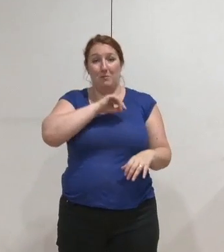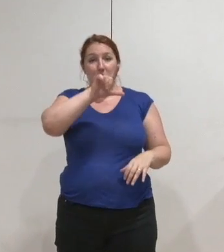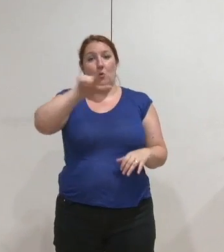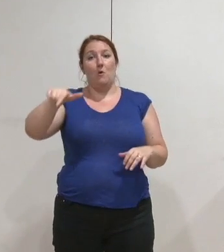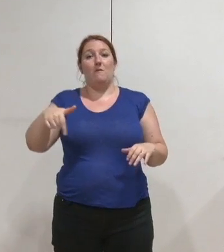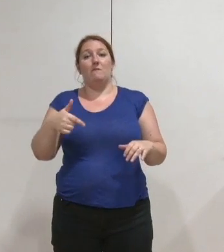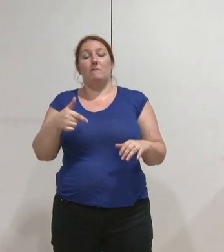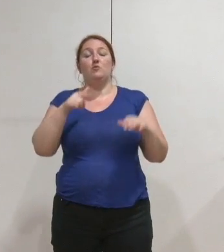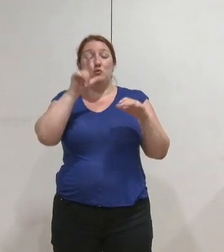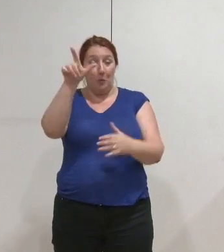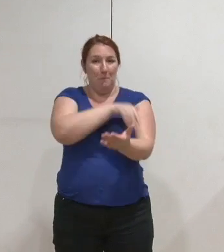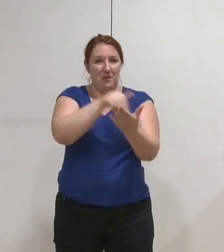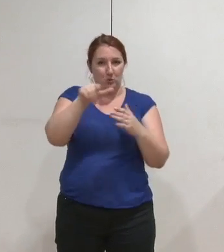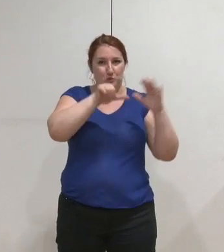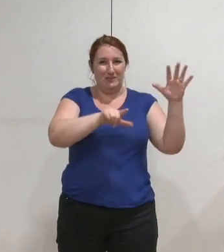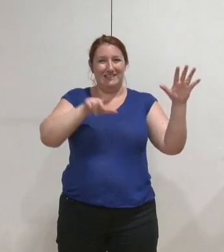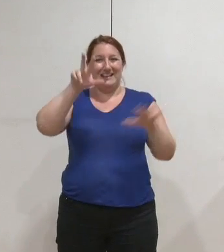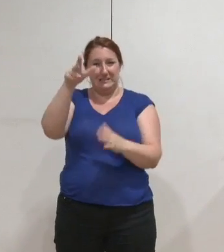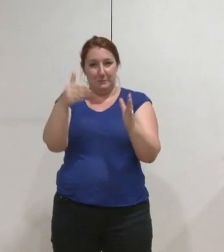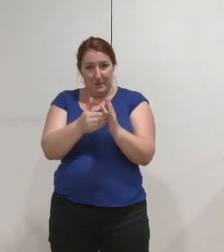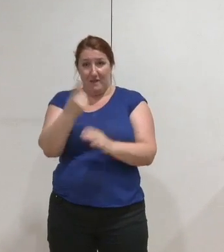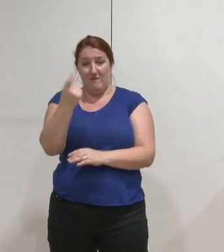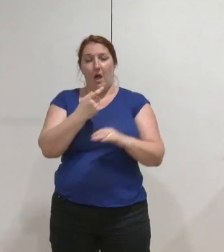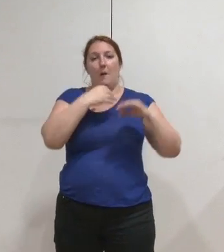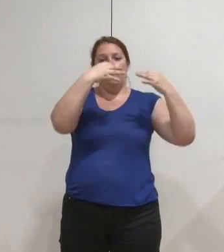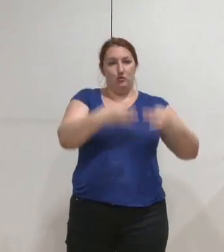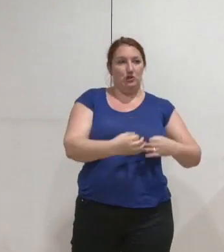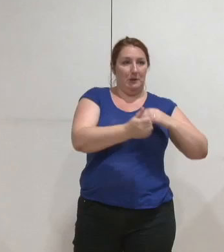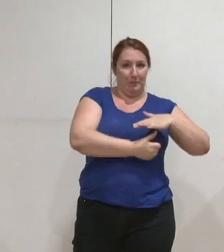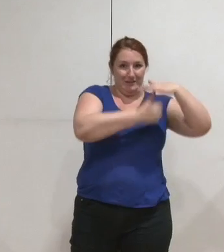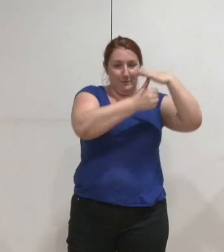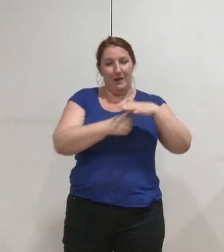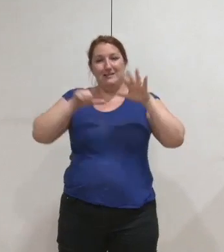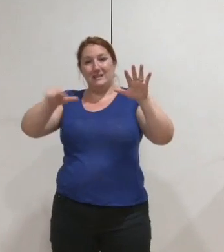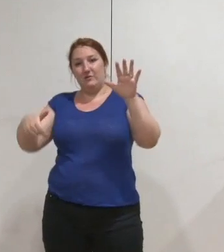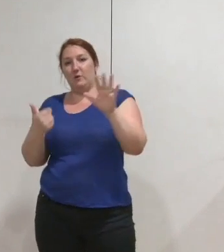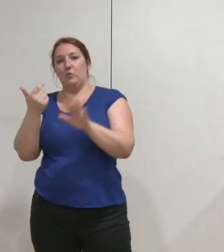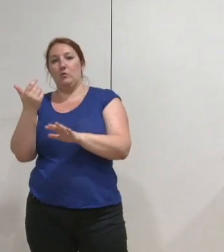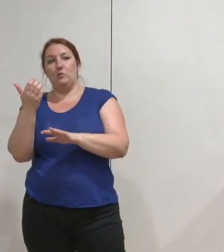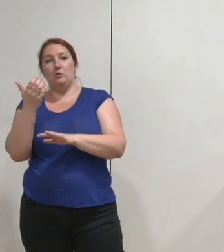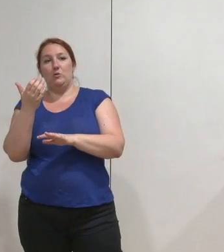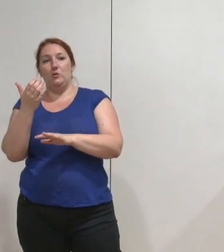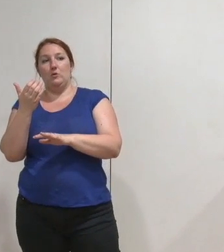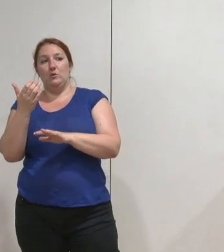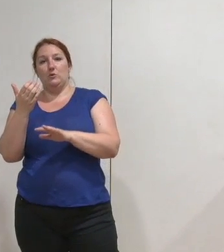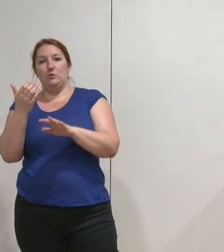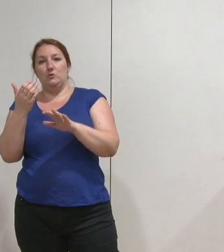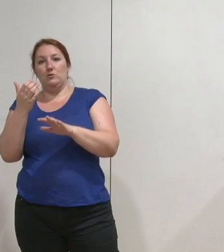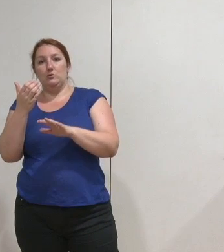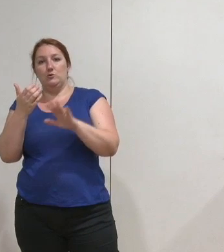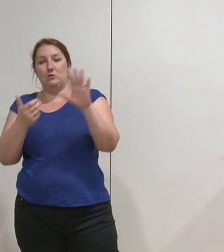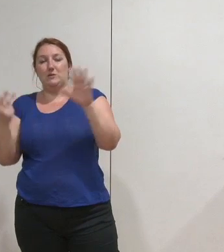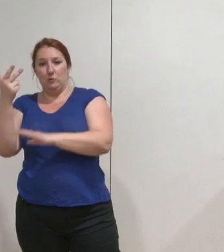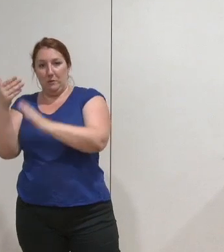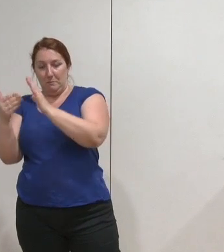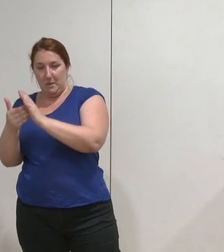273000 proviennent du budget principal et 7638000 proviennent de la régie de l'eau de Grenoble en